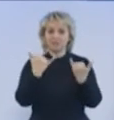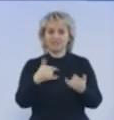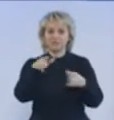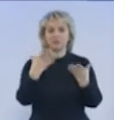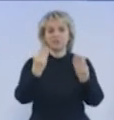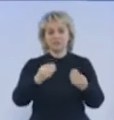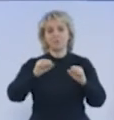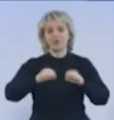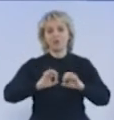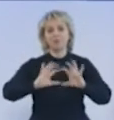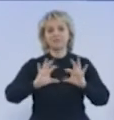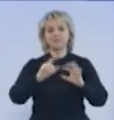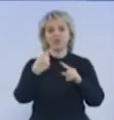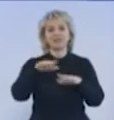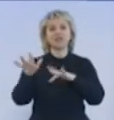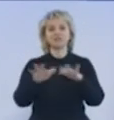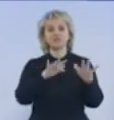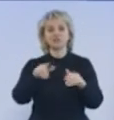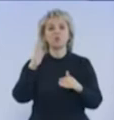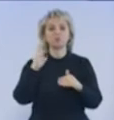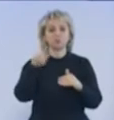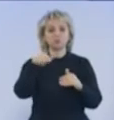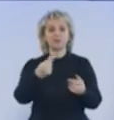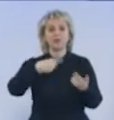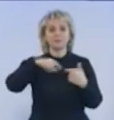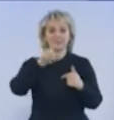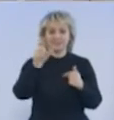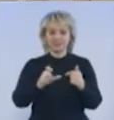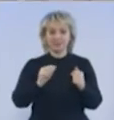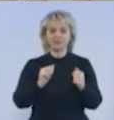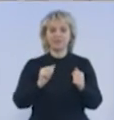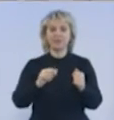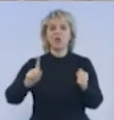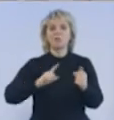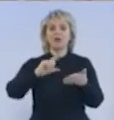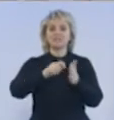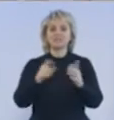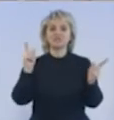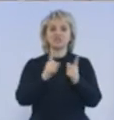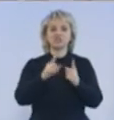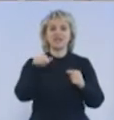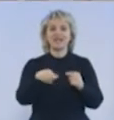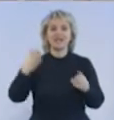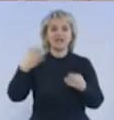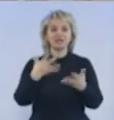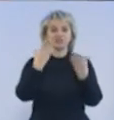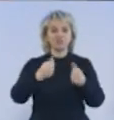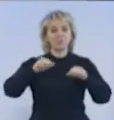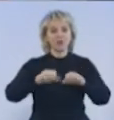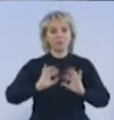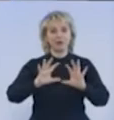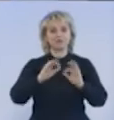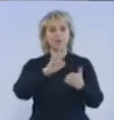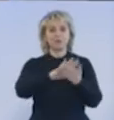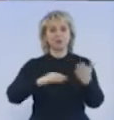правового просвещения – это действующие и будущие бизнесмены. Мастер-классы, встречи и лекции дней правового